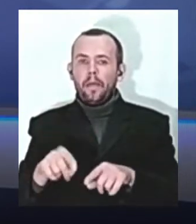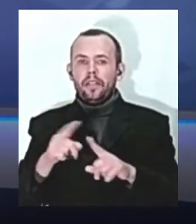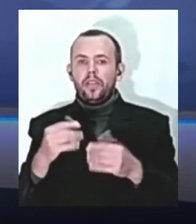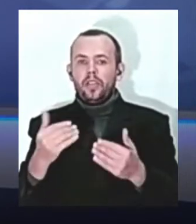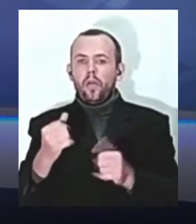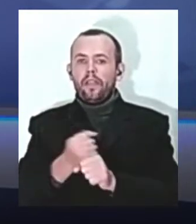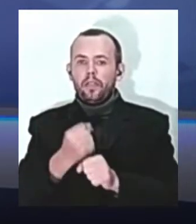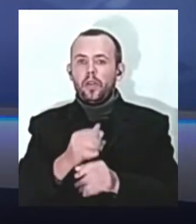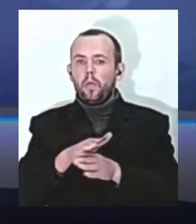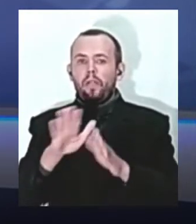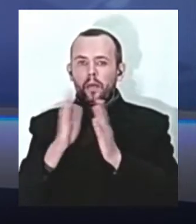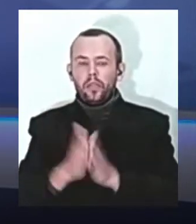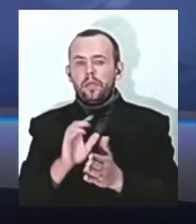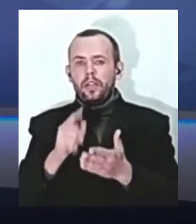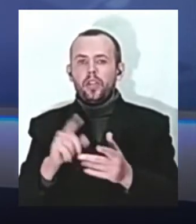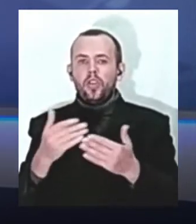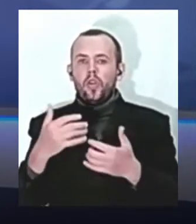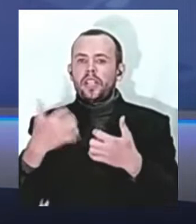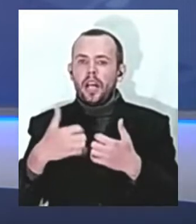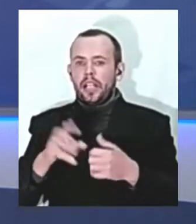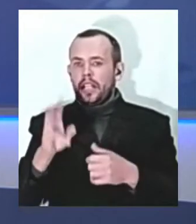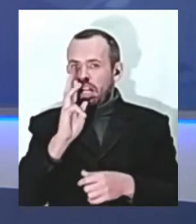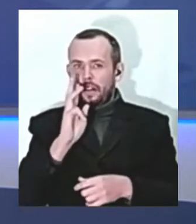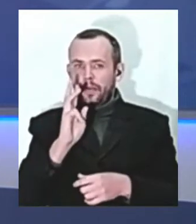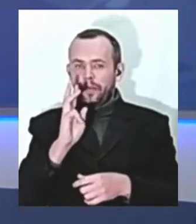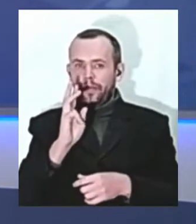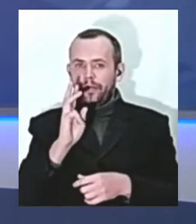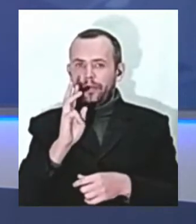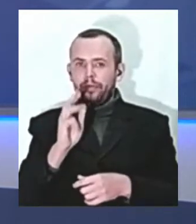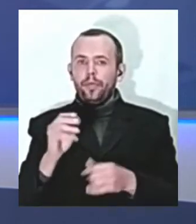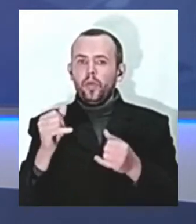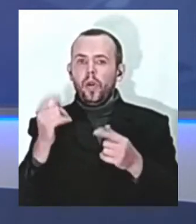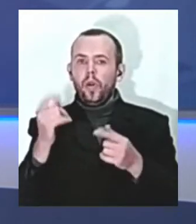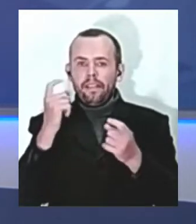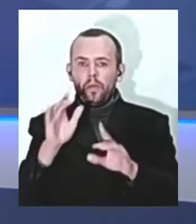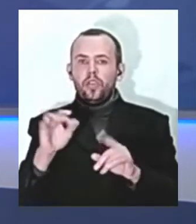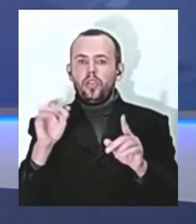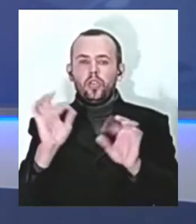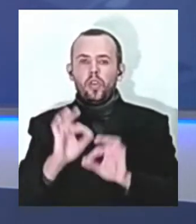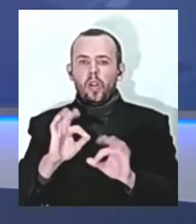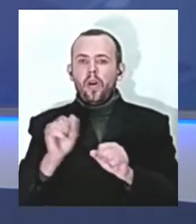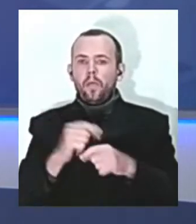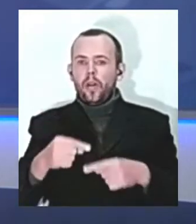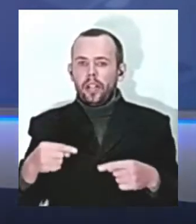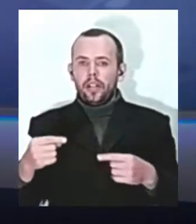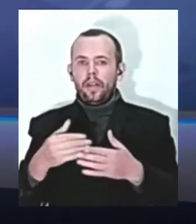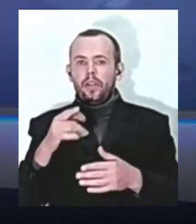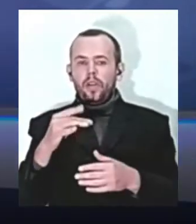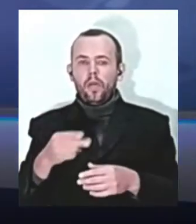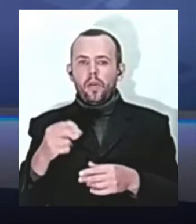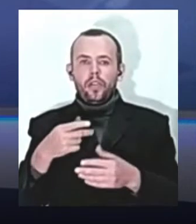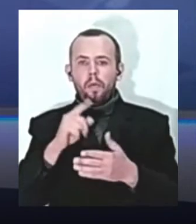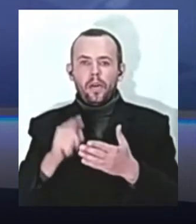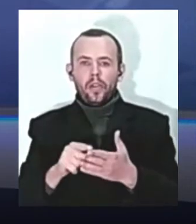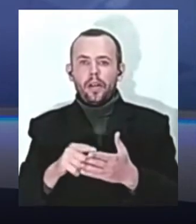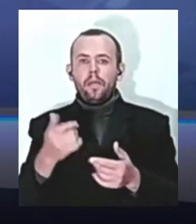обсязі питання щодо середньої заробітної плати. Інформую, що жодного матеріалу від громад з цього питання ми не беремо. Абсолютно вся